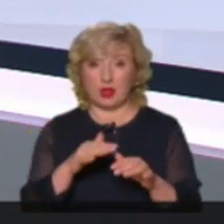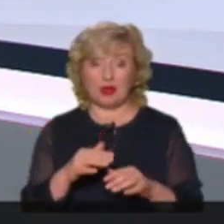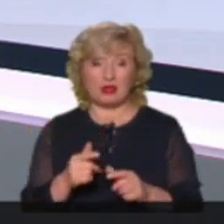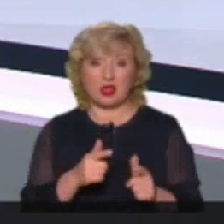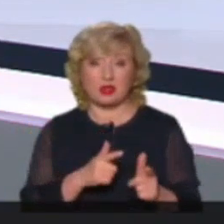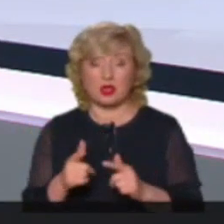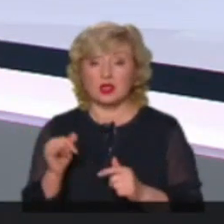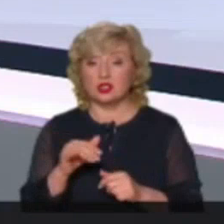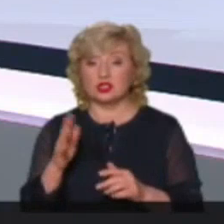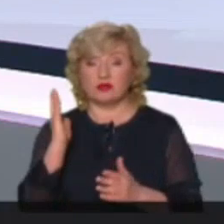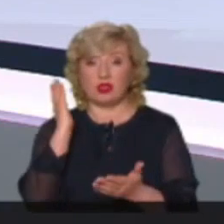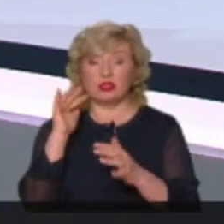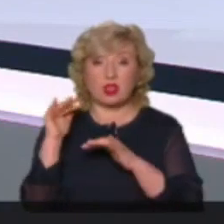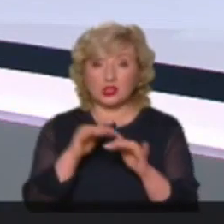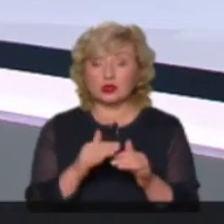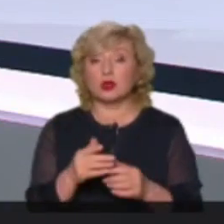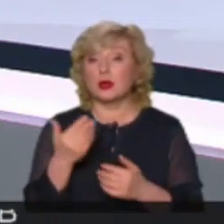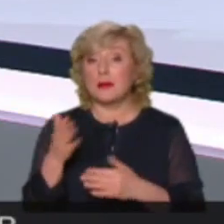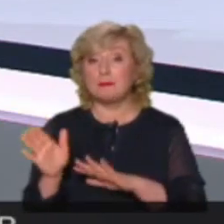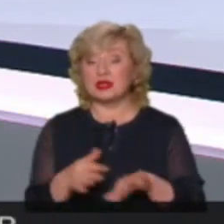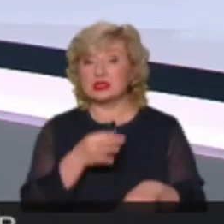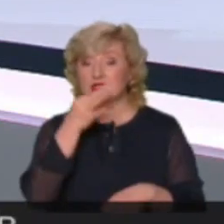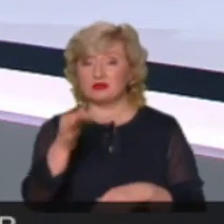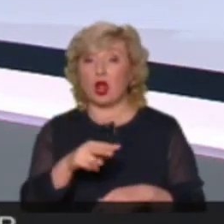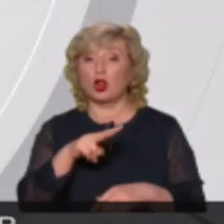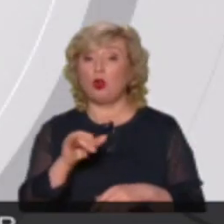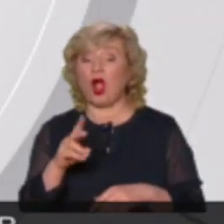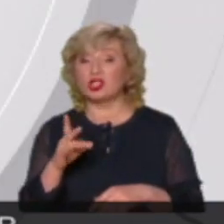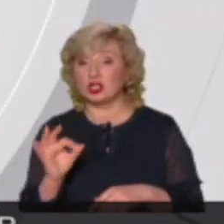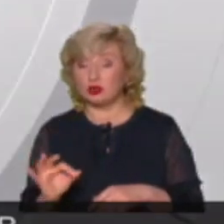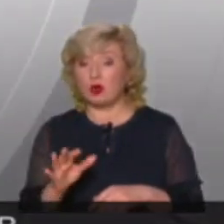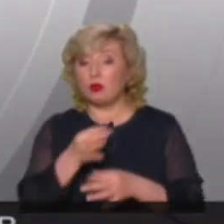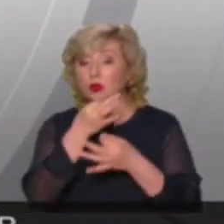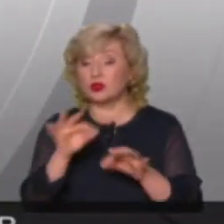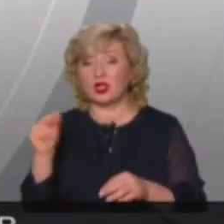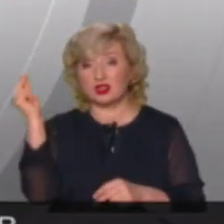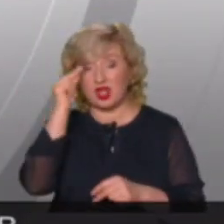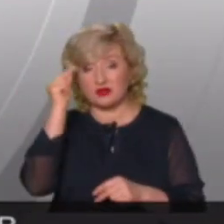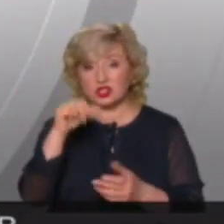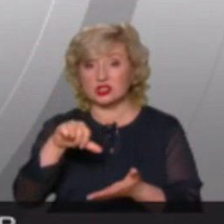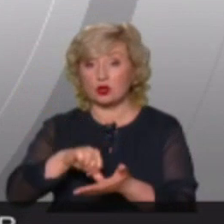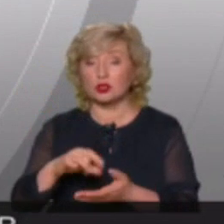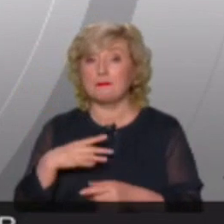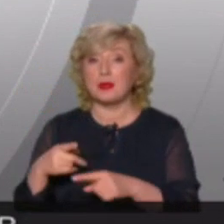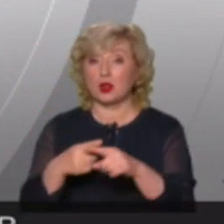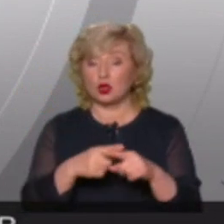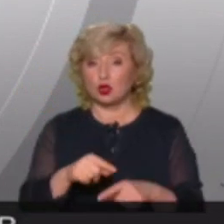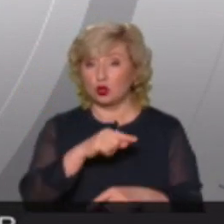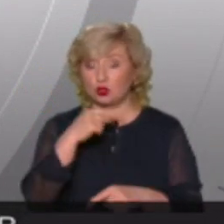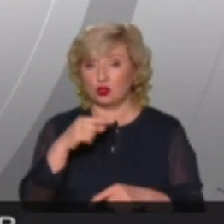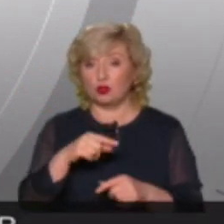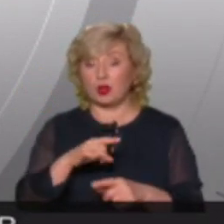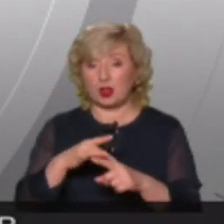чи йти в наступ. Так от, після заяви Олександра Лукашенка, будь-які навчання за участю білоруських військовослужбовців